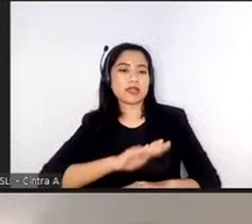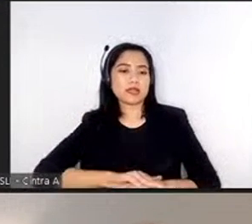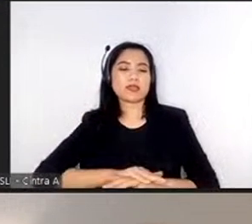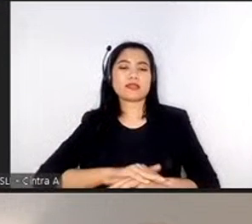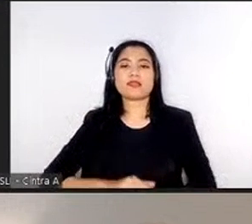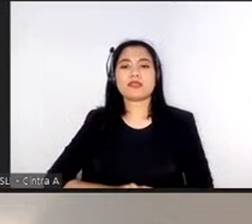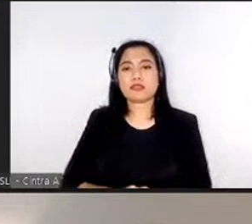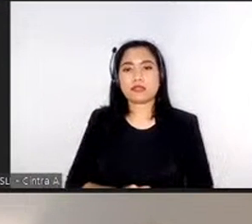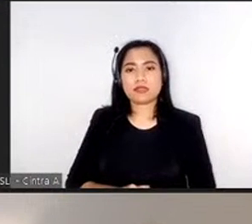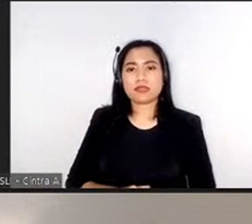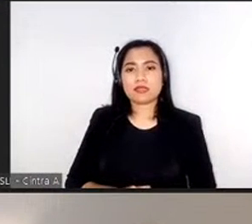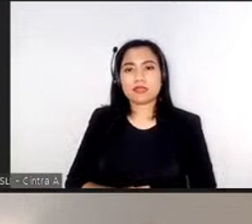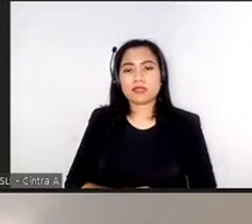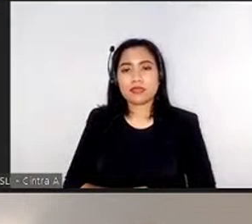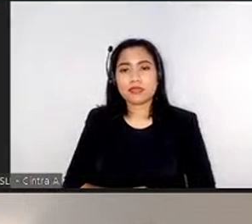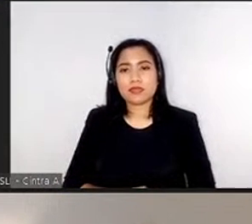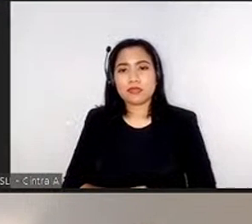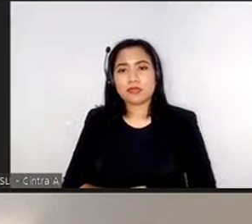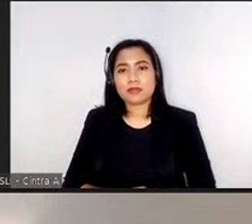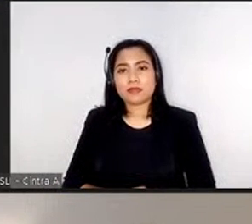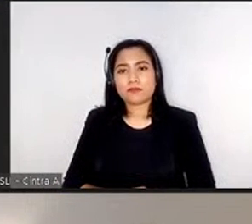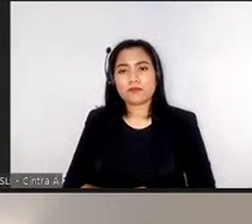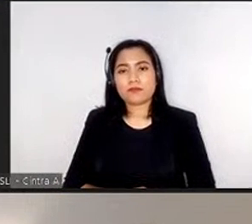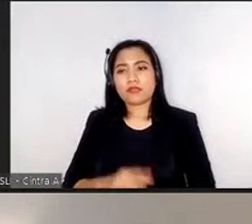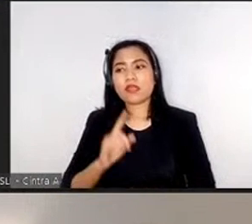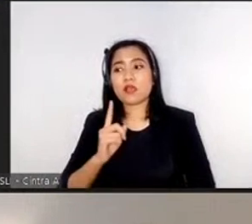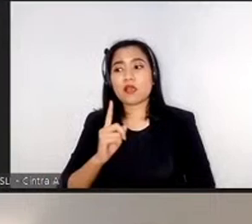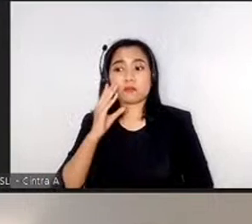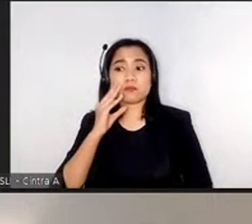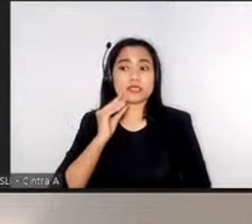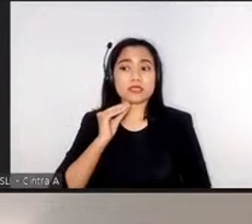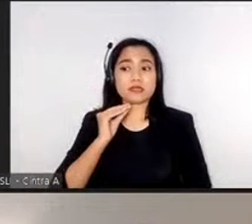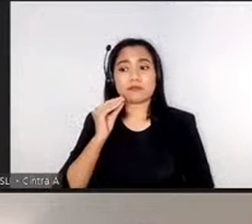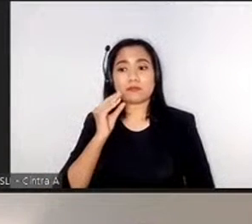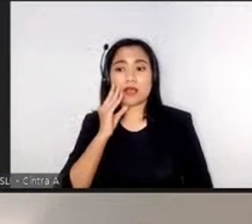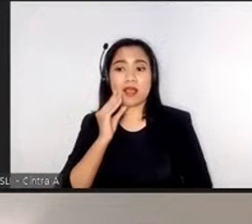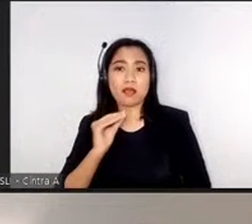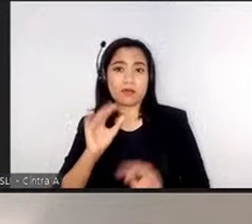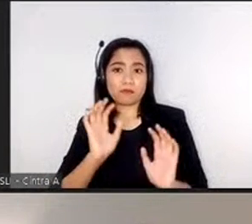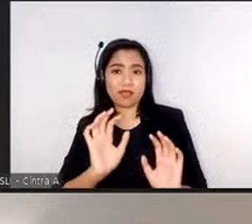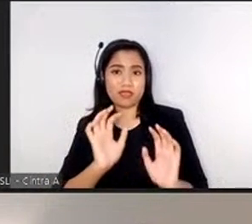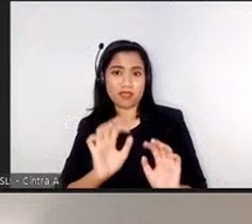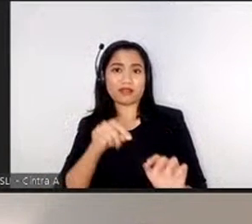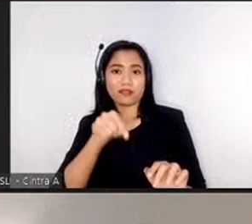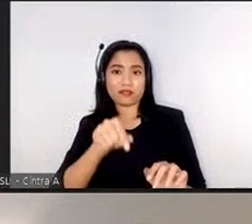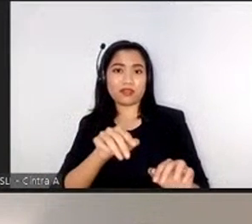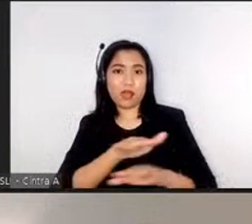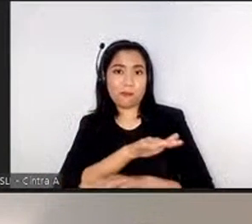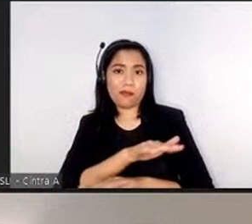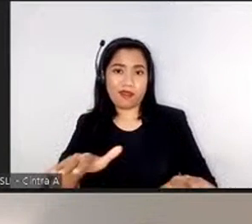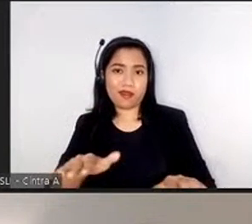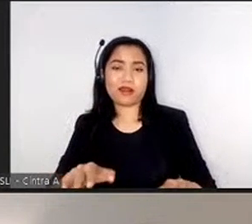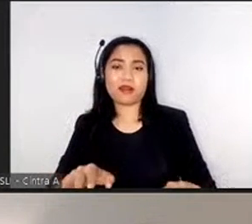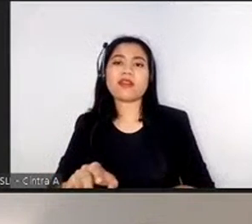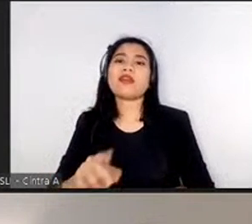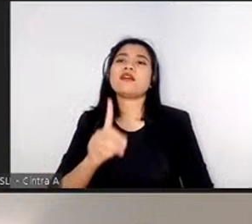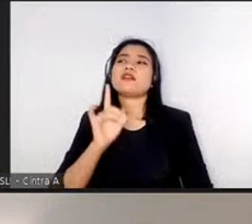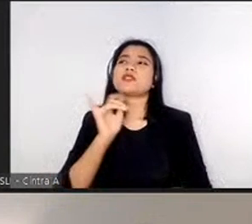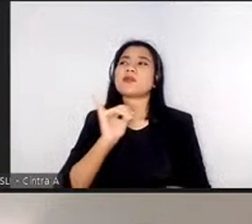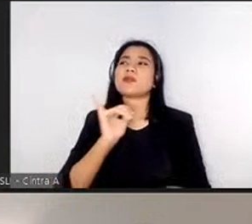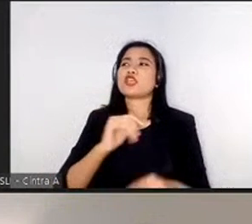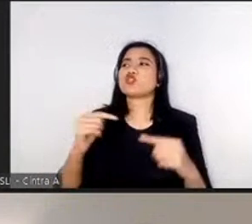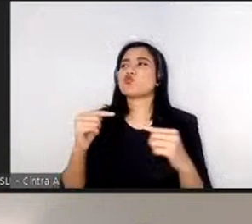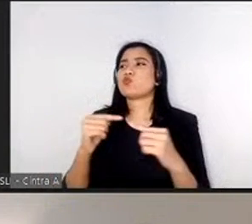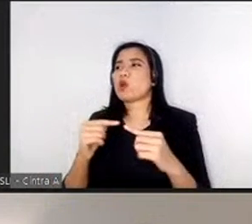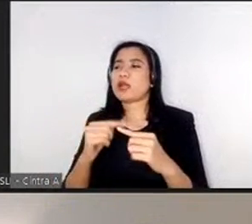nah kalau pengalaman-pengalaman lapangan yang banyak ini dalam upaya-upaya untuk sektor-sektor yang semacam perberasan begitu ya